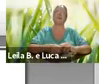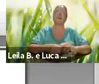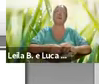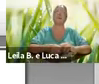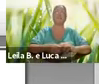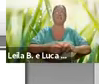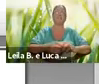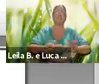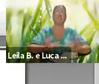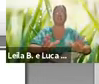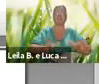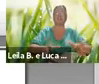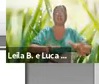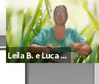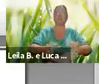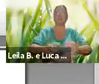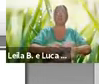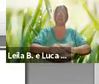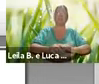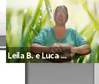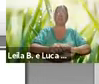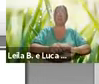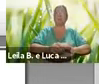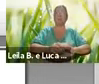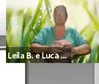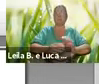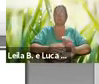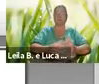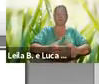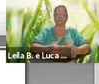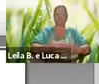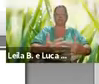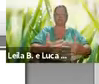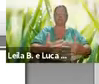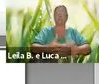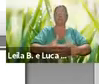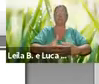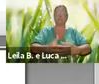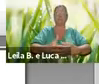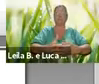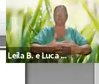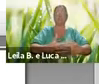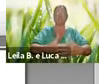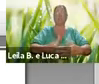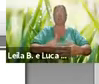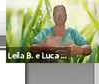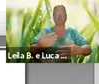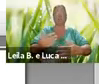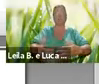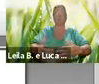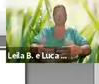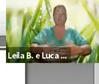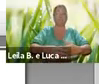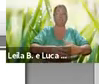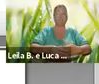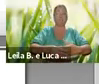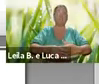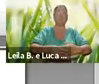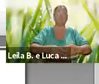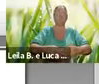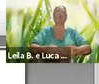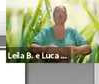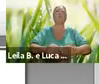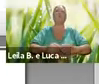si trovava in silenziosa riflessione. Então, Clementino stava in silenziosa riflessione vicino a questo Raul